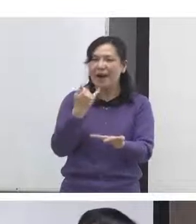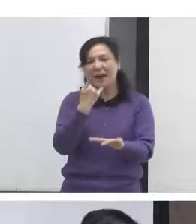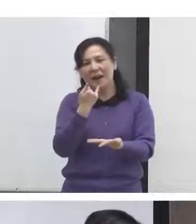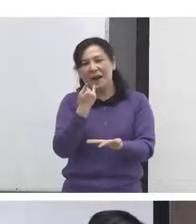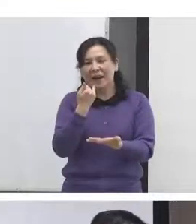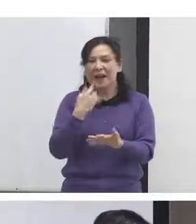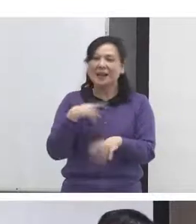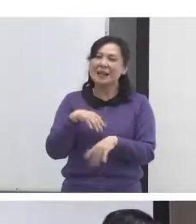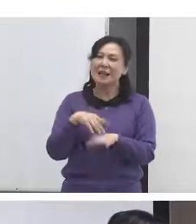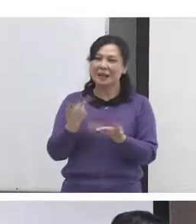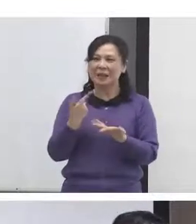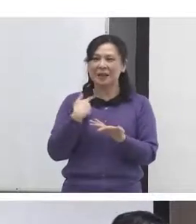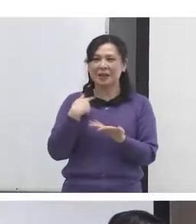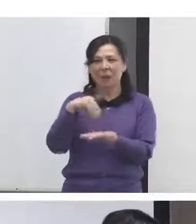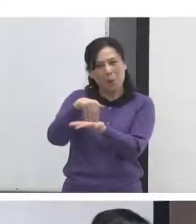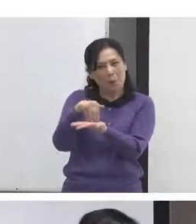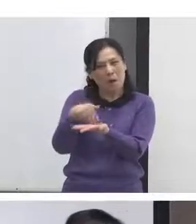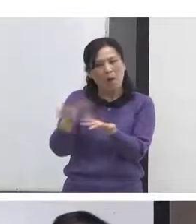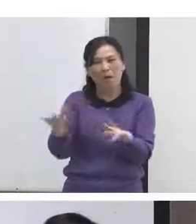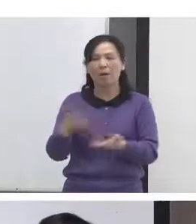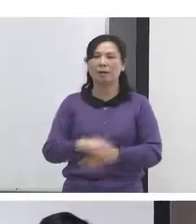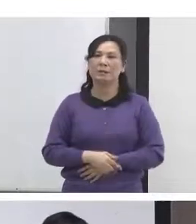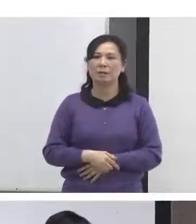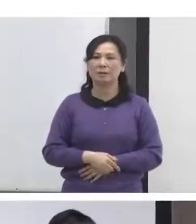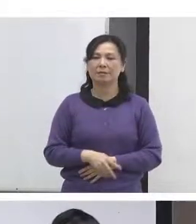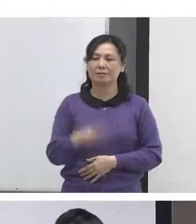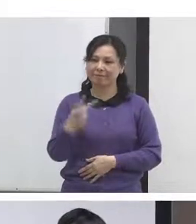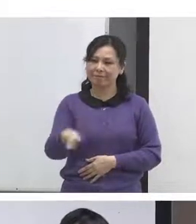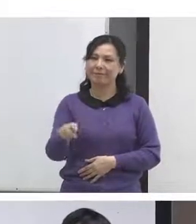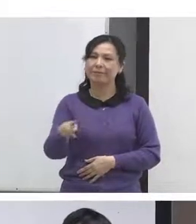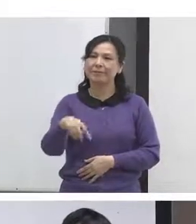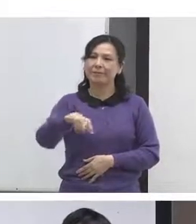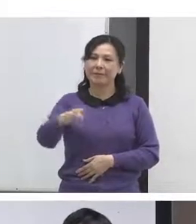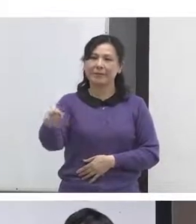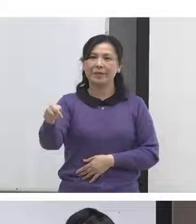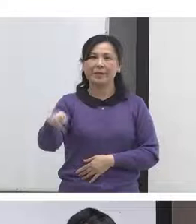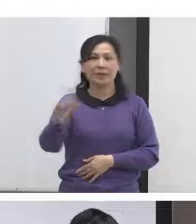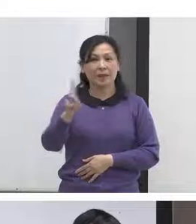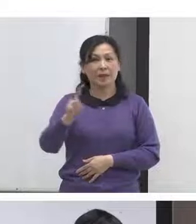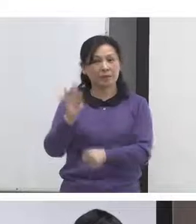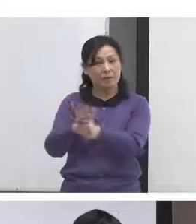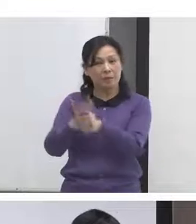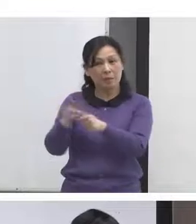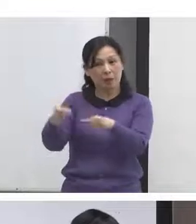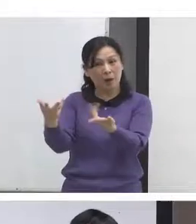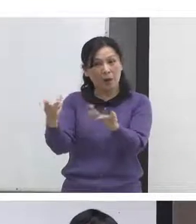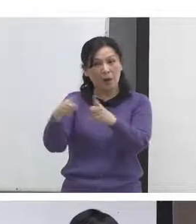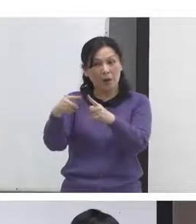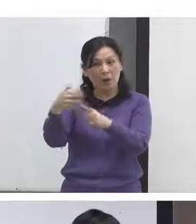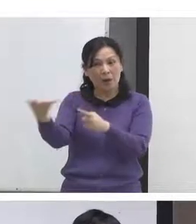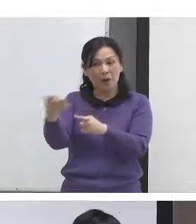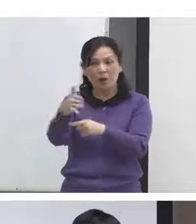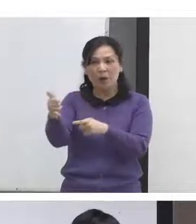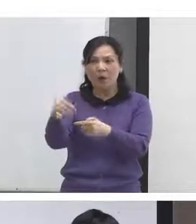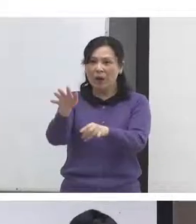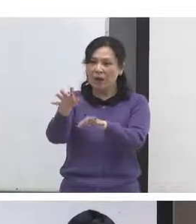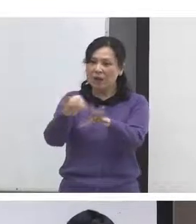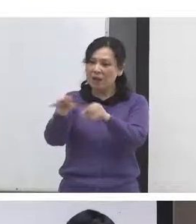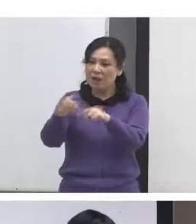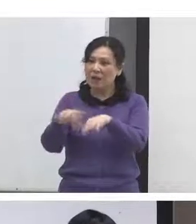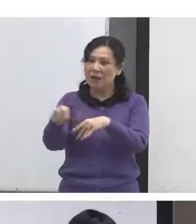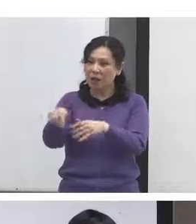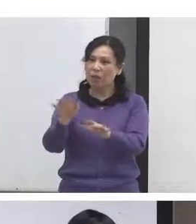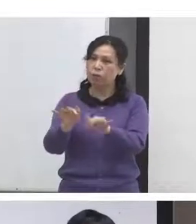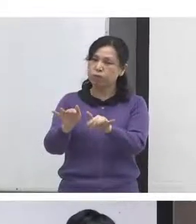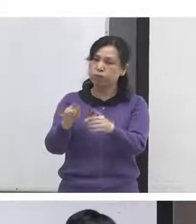法？那再来一个是怎么增进公务人的资料思维？因为其实像刚刚讲的，很多人公务人员他的资料产制是用 Excel，